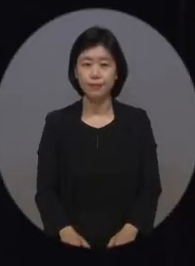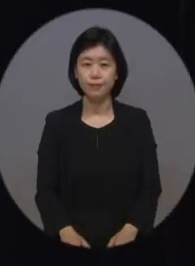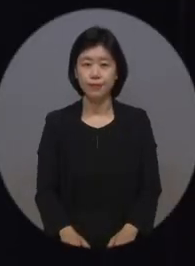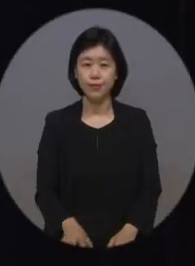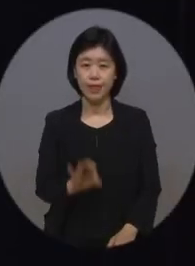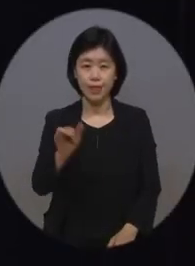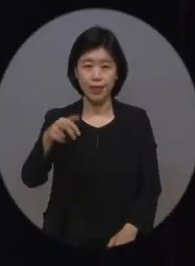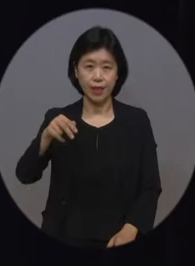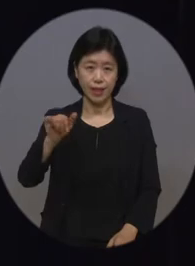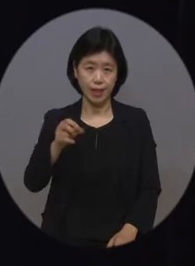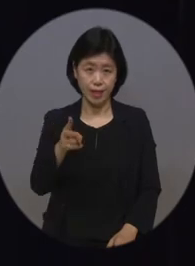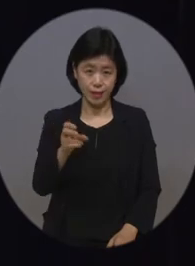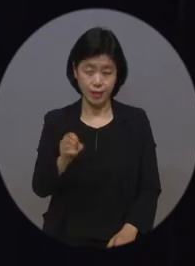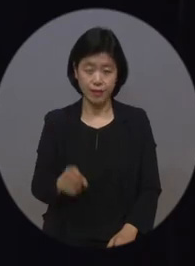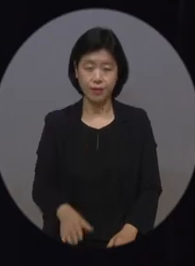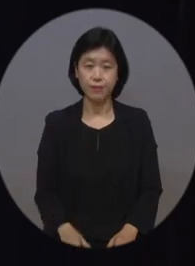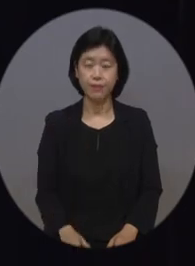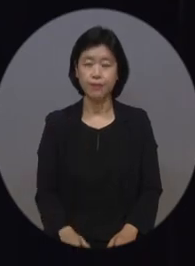이시영.